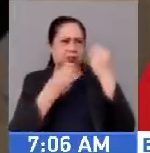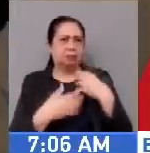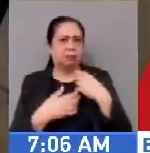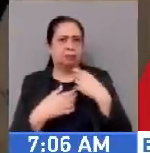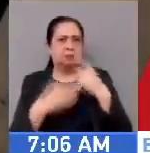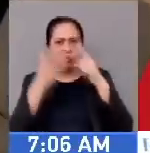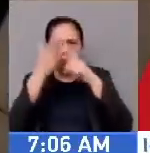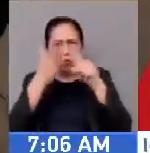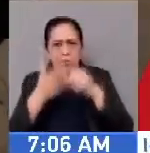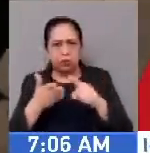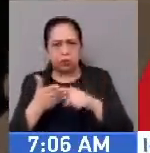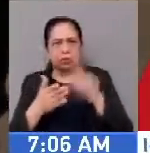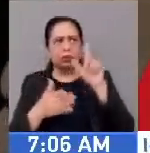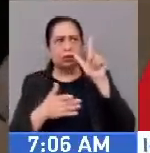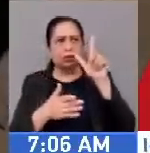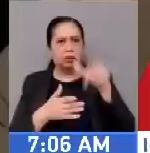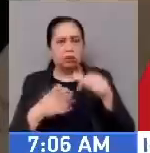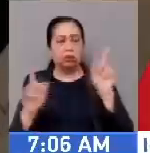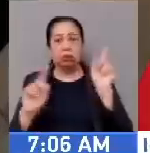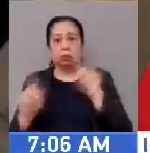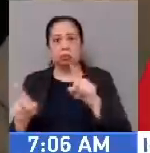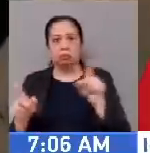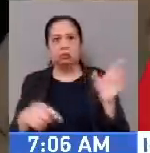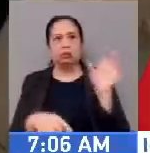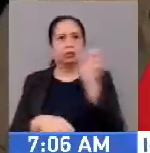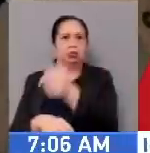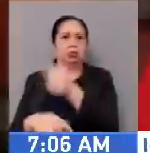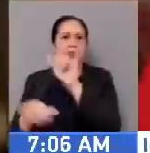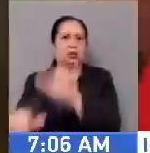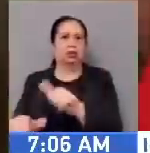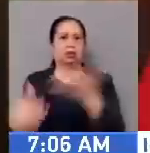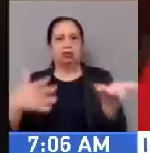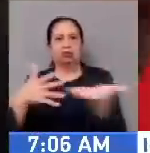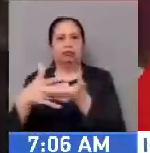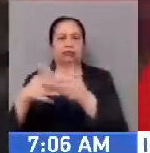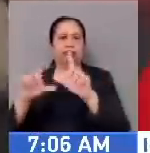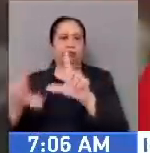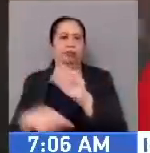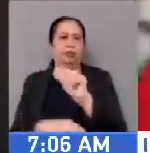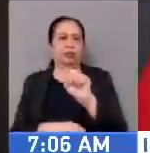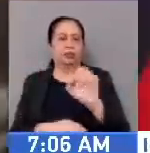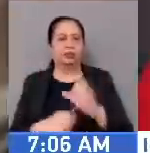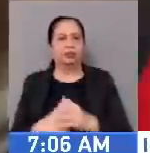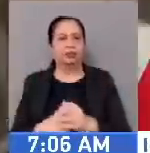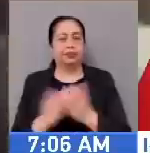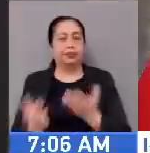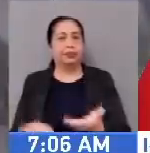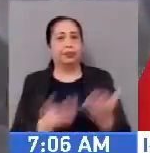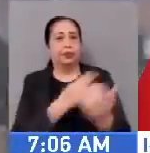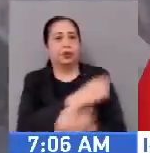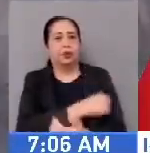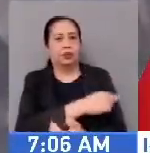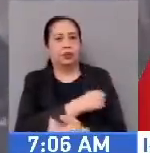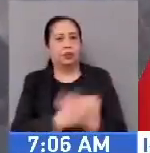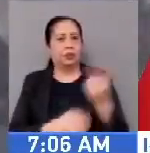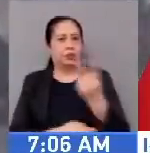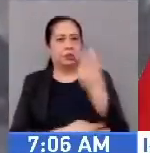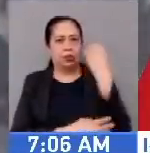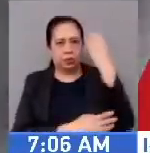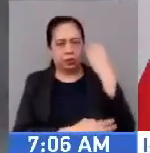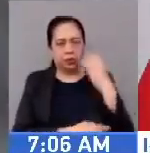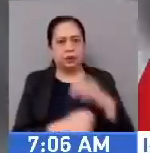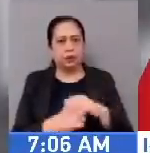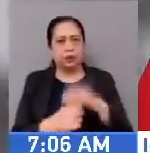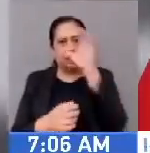Tapos pagdating doon, di na sila pinalabas, kinasuhan na ng ganun. Isinugod sa ospital ang magpinsan. Pinagahanap naman